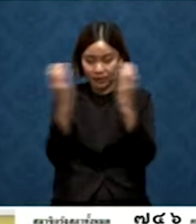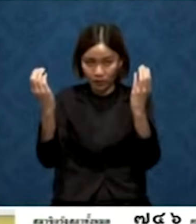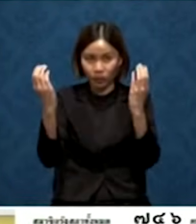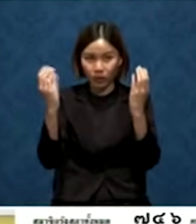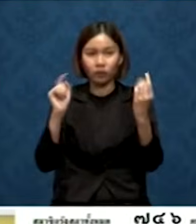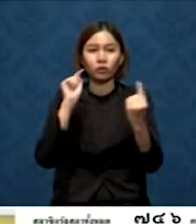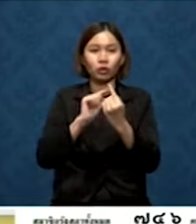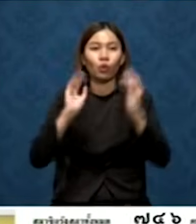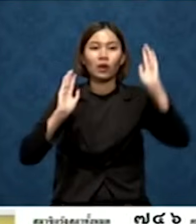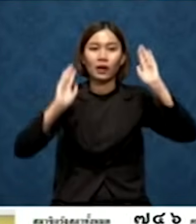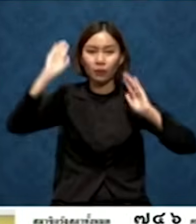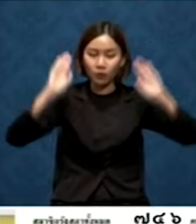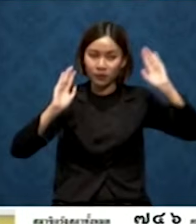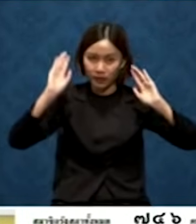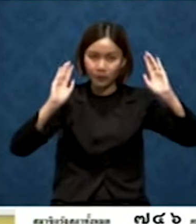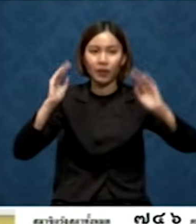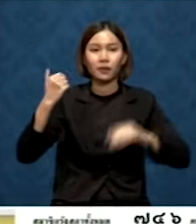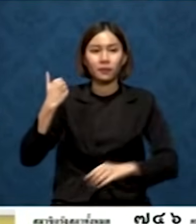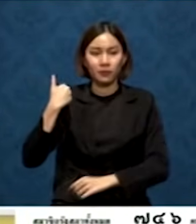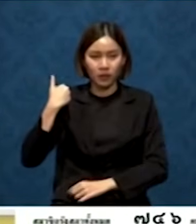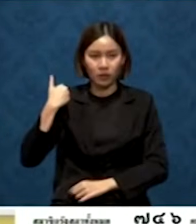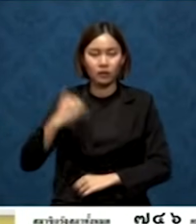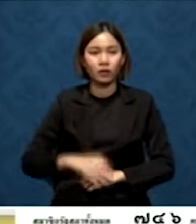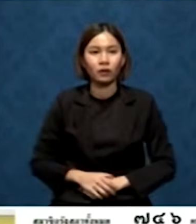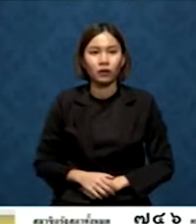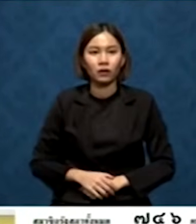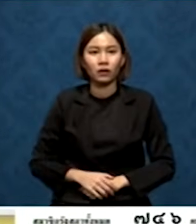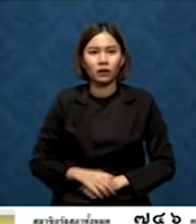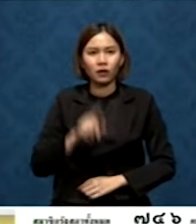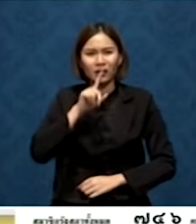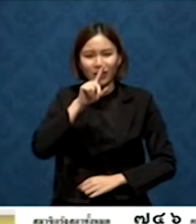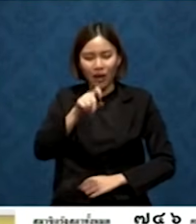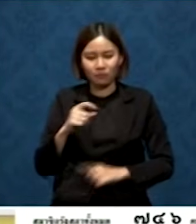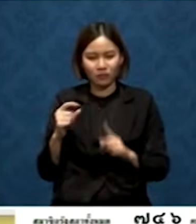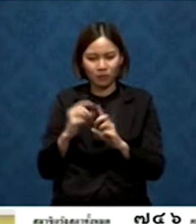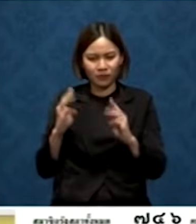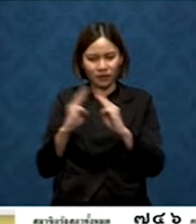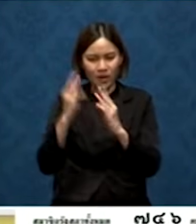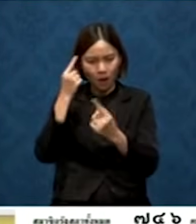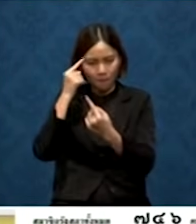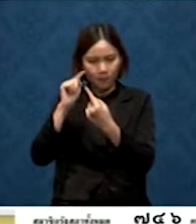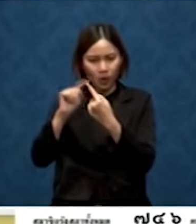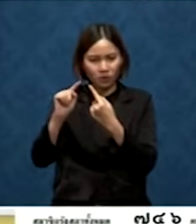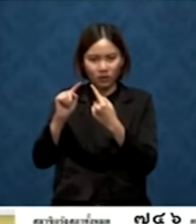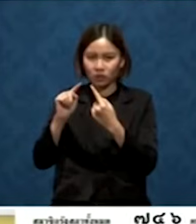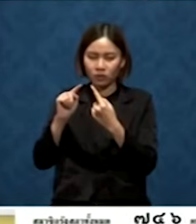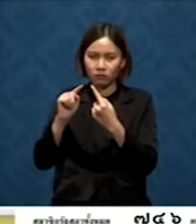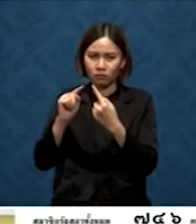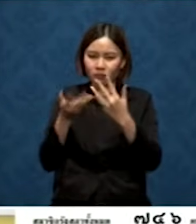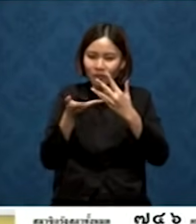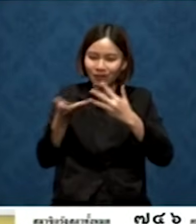ประชาธิปไตยมากขึ้นท่านประธานครับถ้าถามว่าคำสัญญานี้และเป้าหมายนี้มันเป็นบาร์ที่ต่ำขนาดไหน